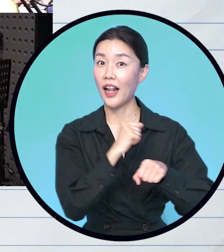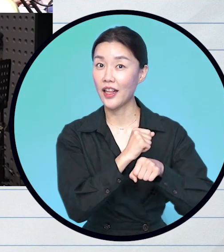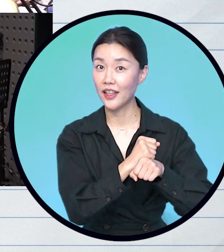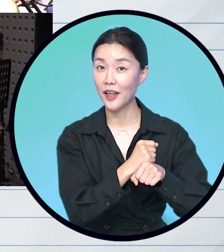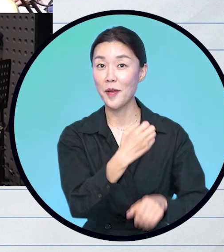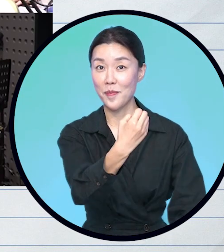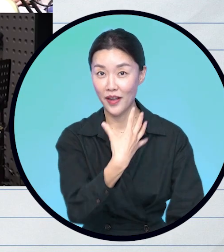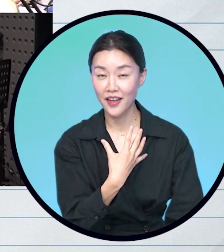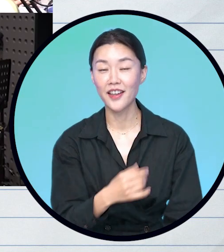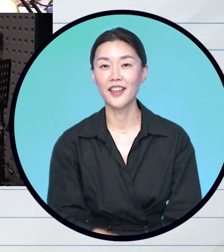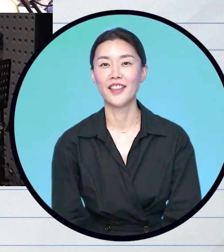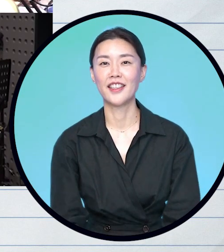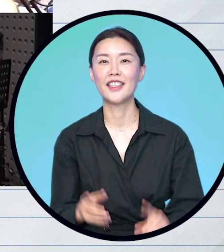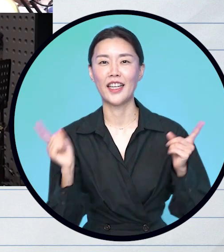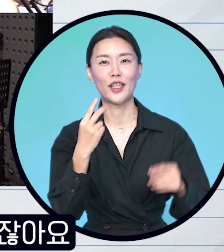장난 둘 님이